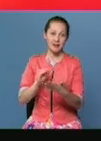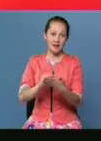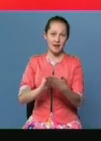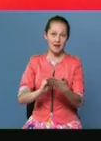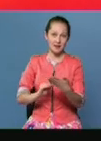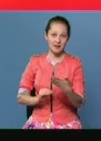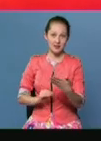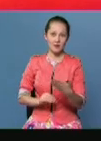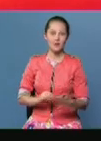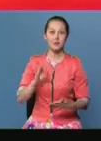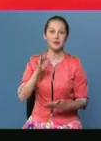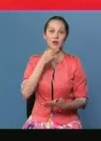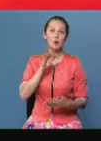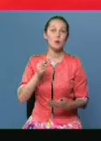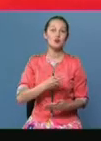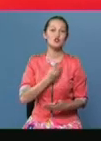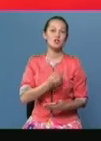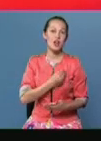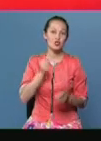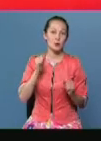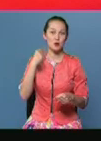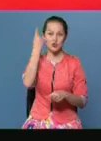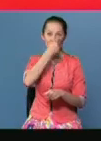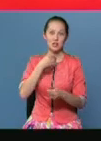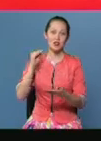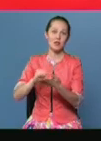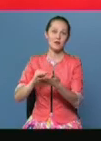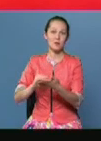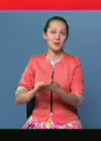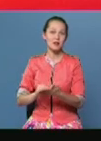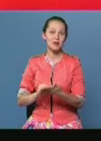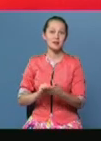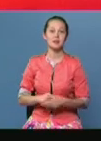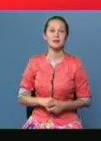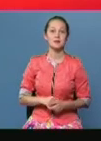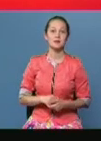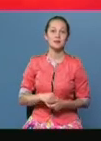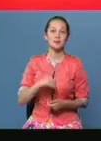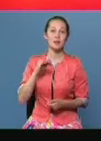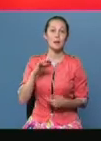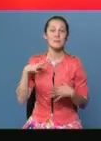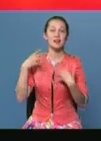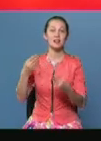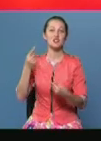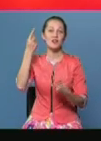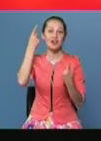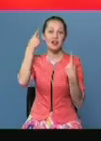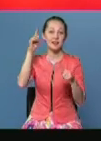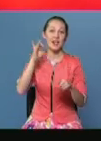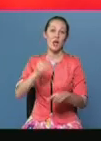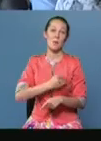гонки. Любой желающий может лично обозначить свое видение развития республики, предложив будущим депутатам идеи и пожелания.